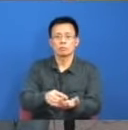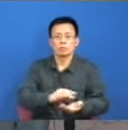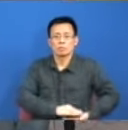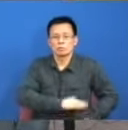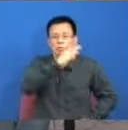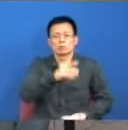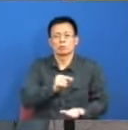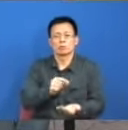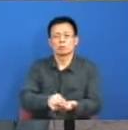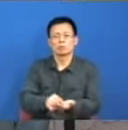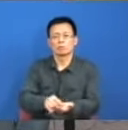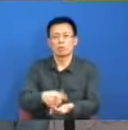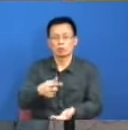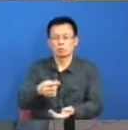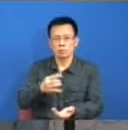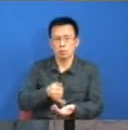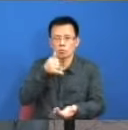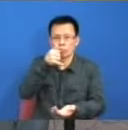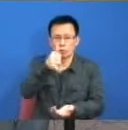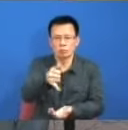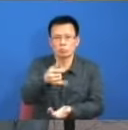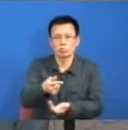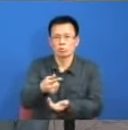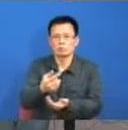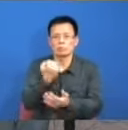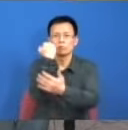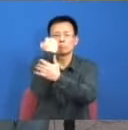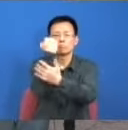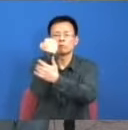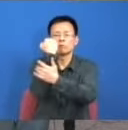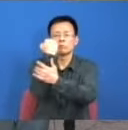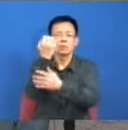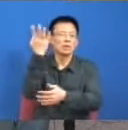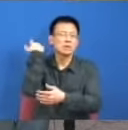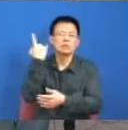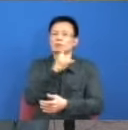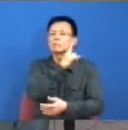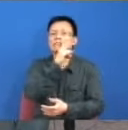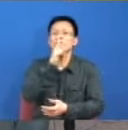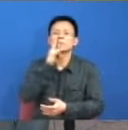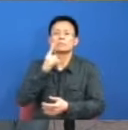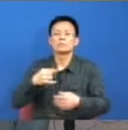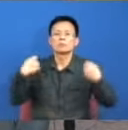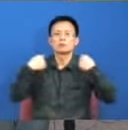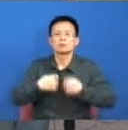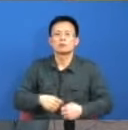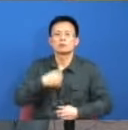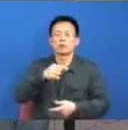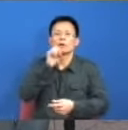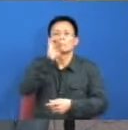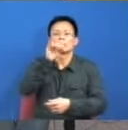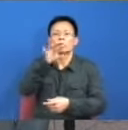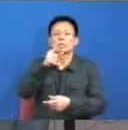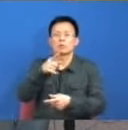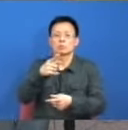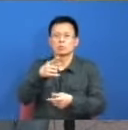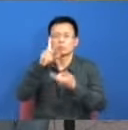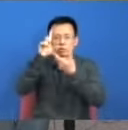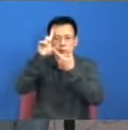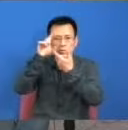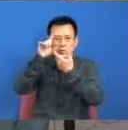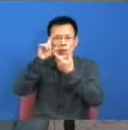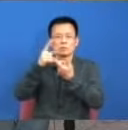方，我咪就你在那裡抗爭咯。過往的斯斯文文，我們去到讀完份聲明，喊幾個口號，影張相跟著